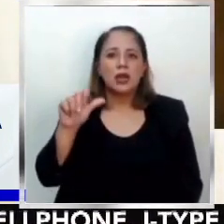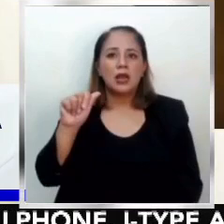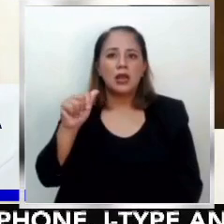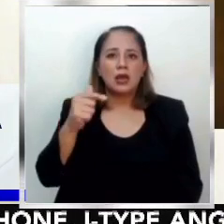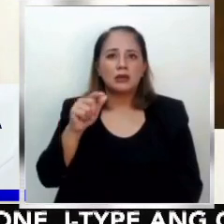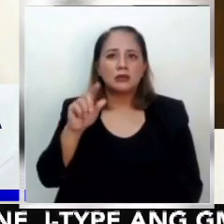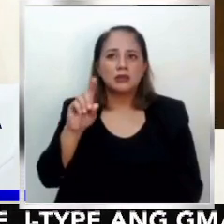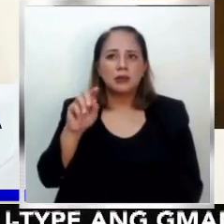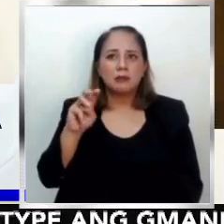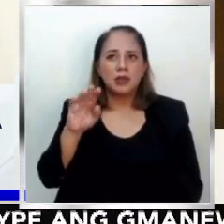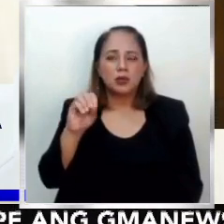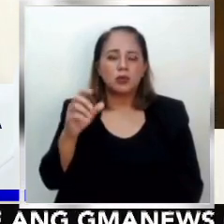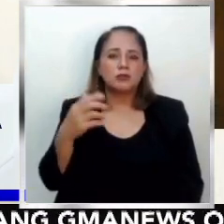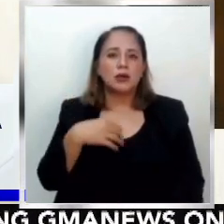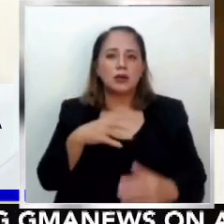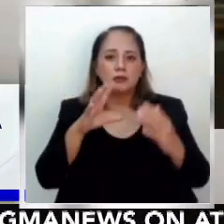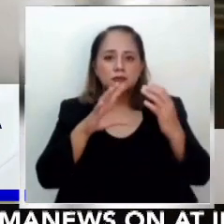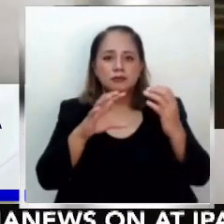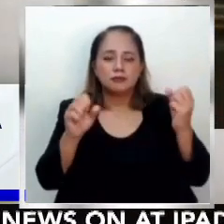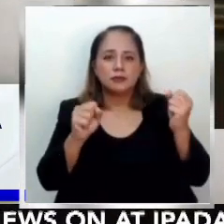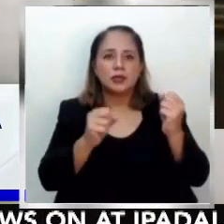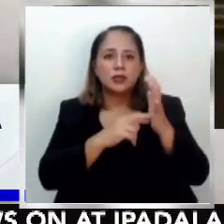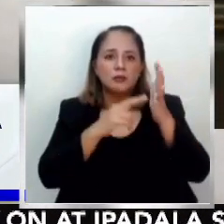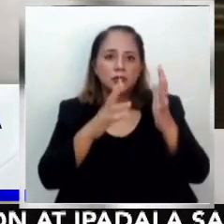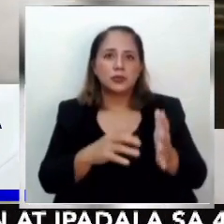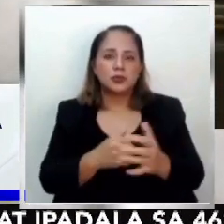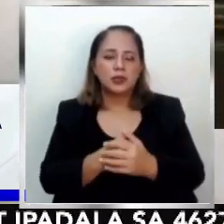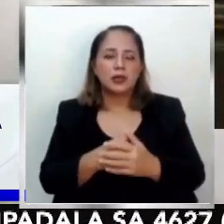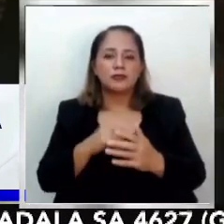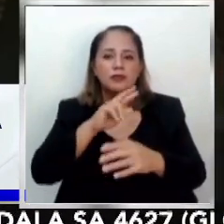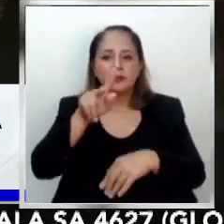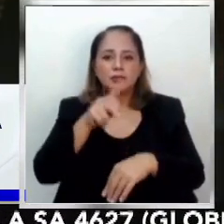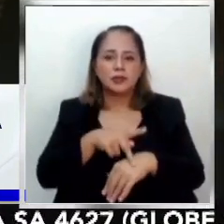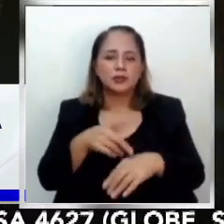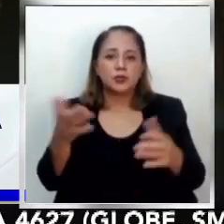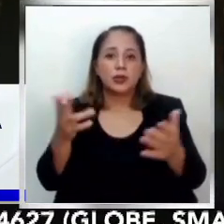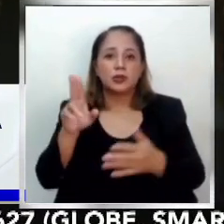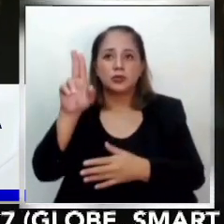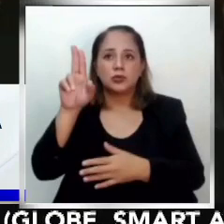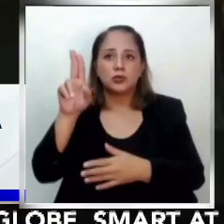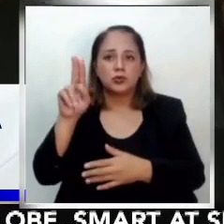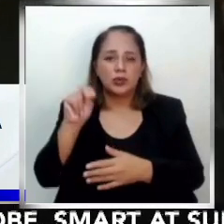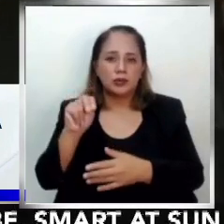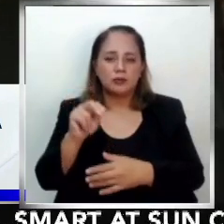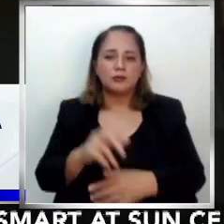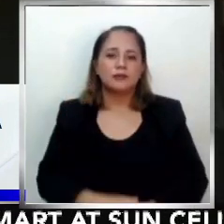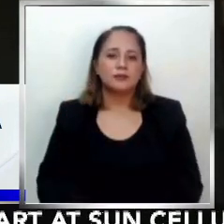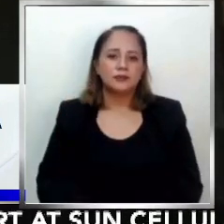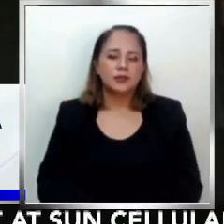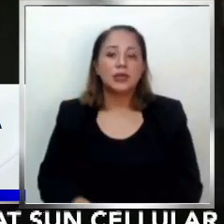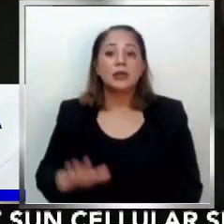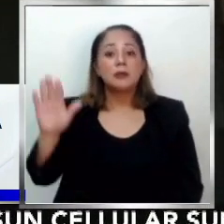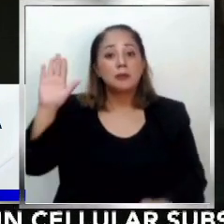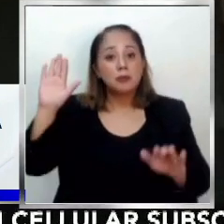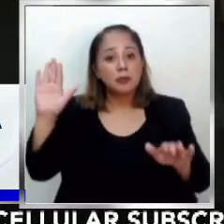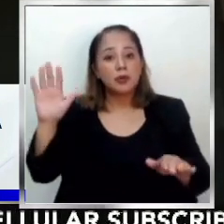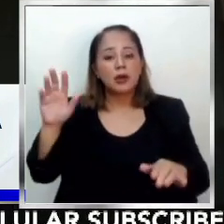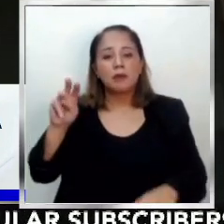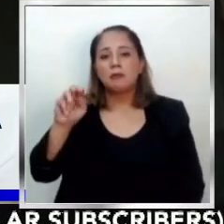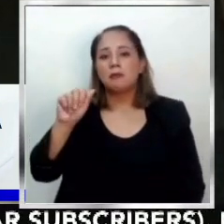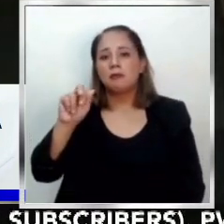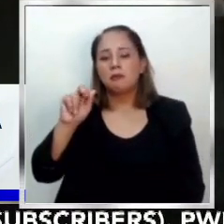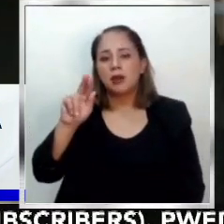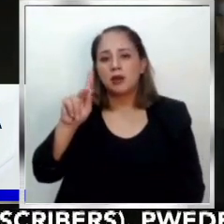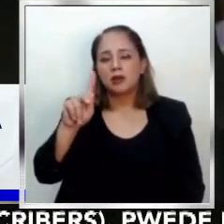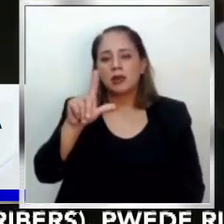bilang ambassador and permanent representative ng Pilipinas sa United Nations. Nanumpa na rin si Mark Lapid na